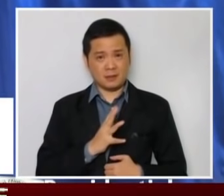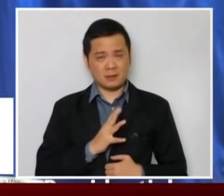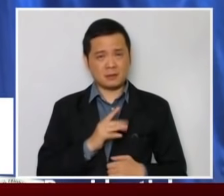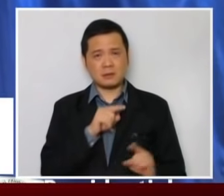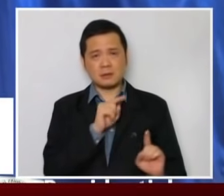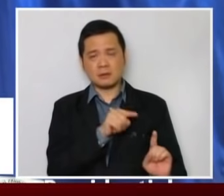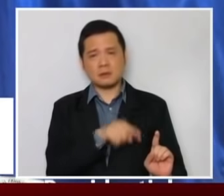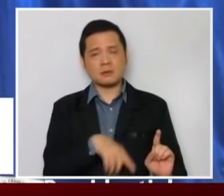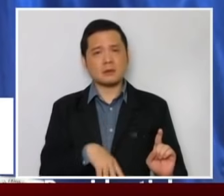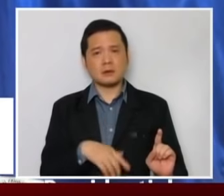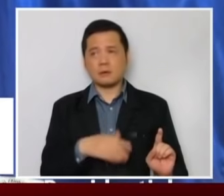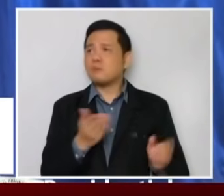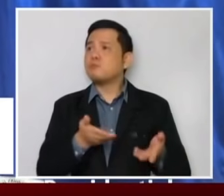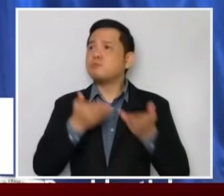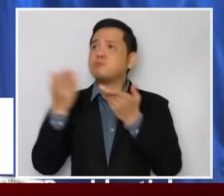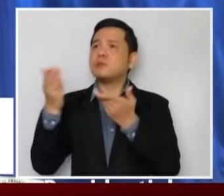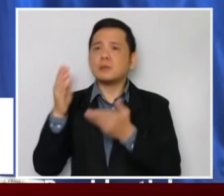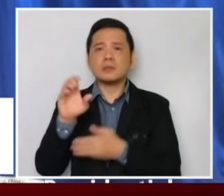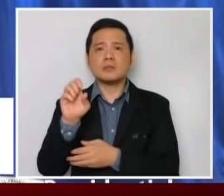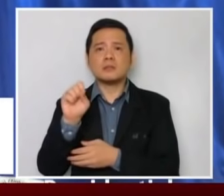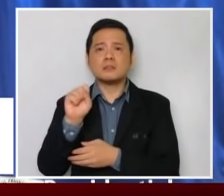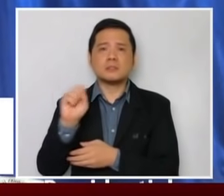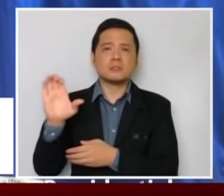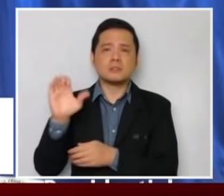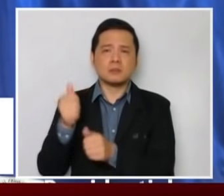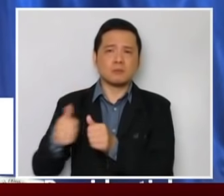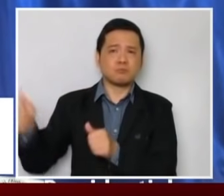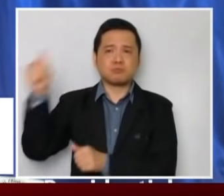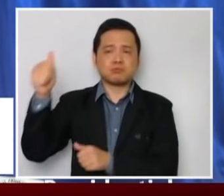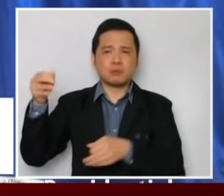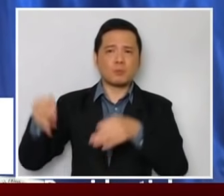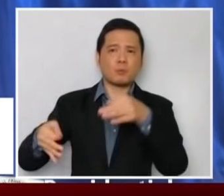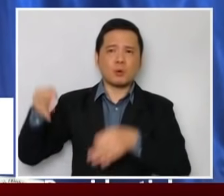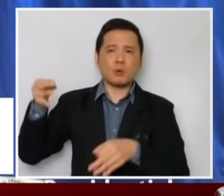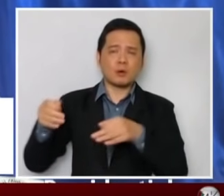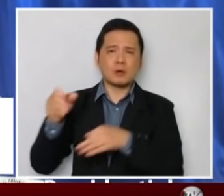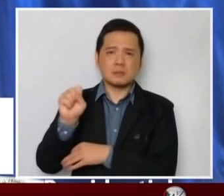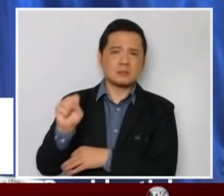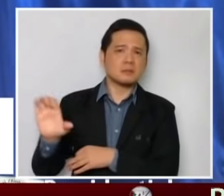Suprema. So itong ano nila,